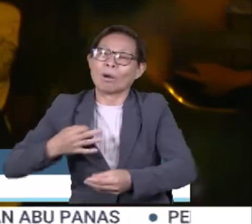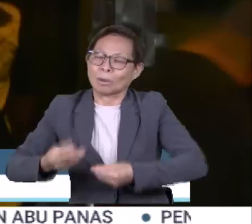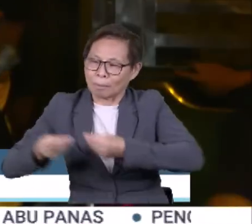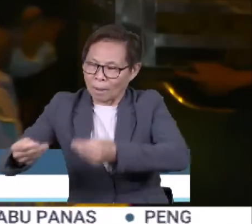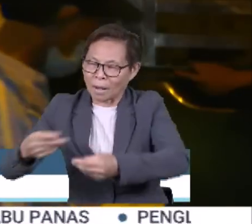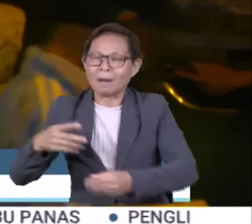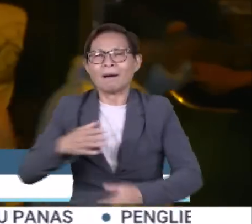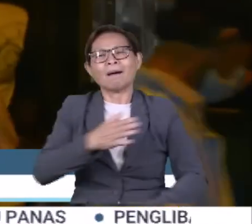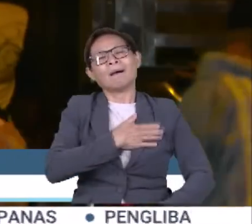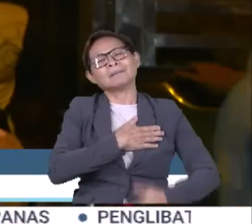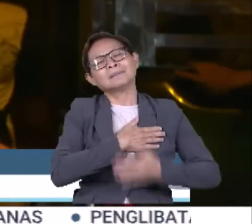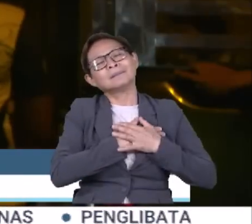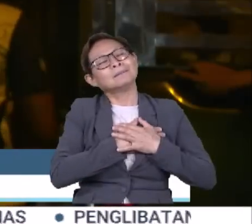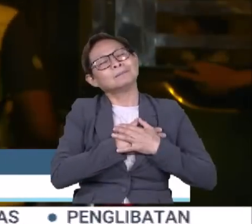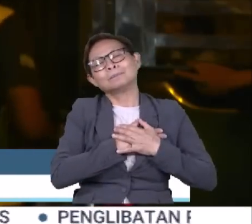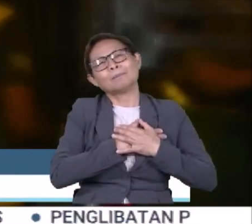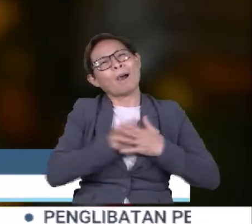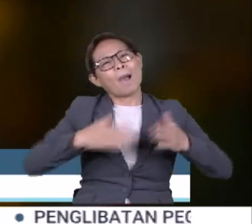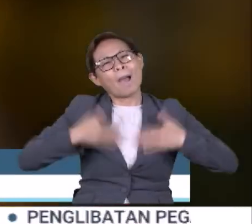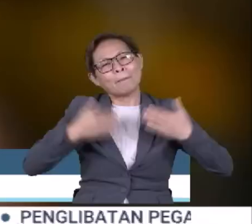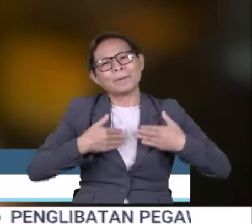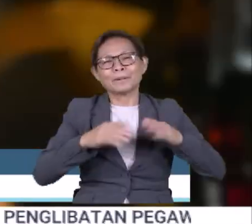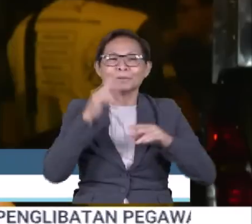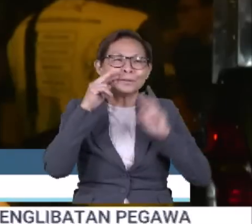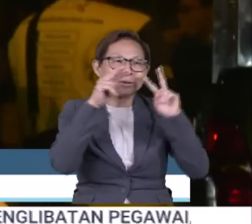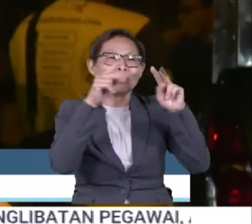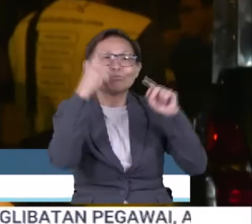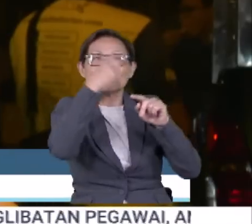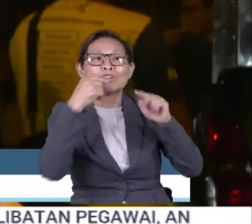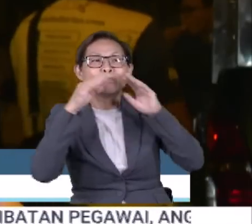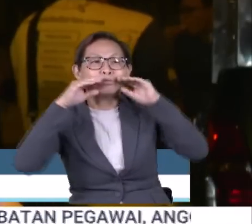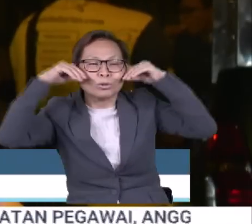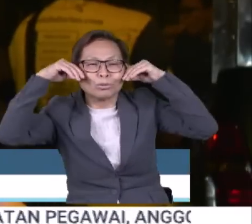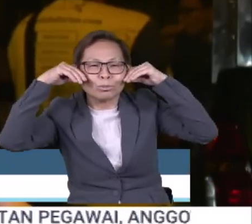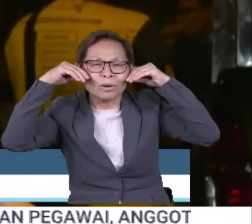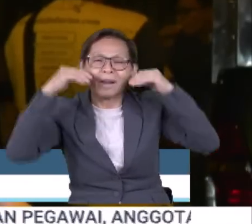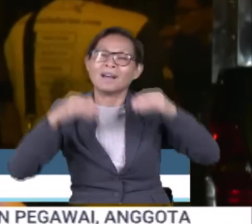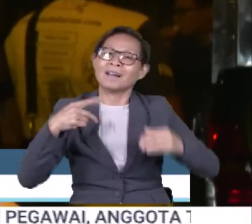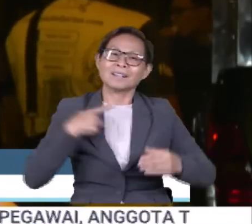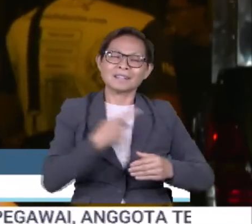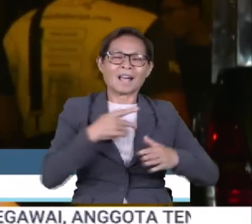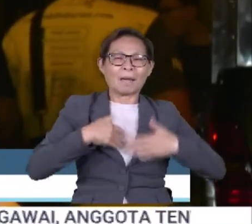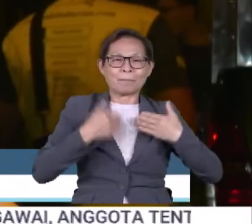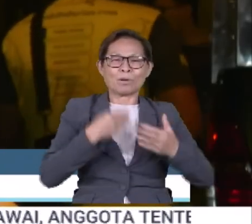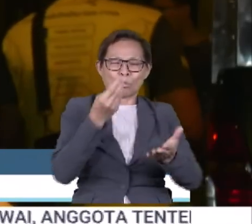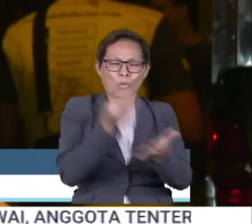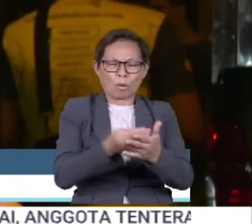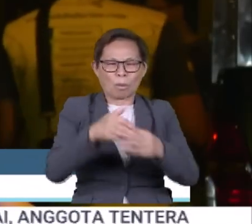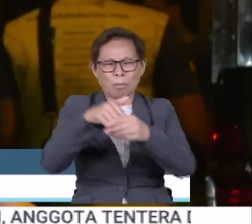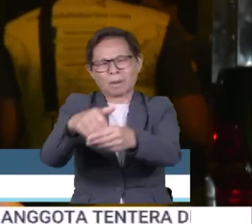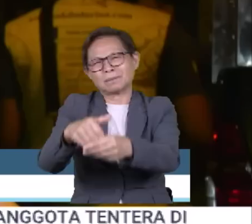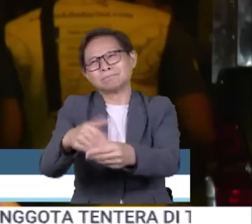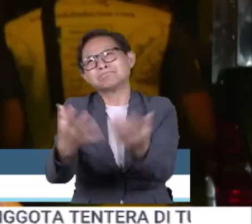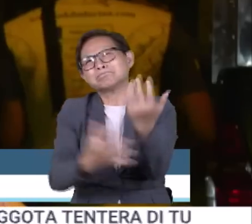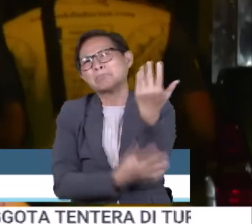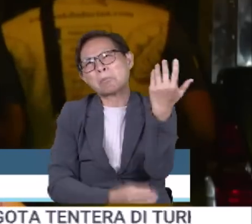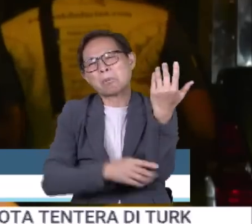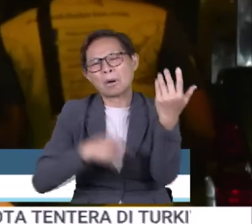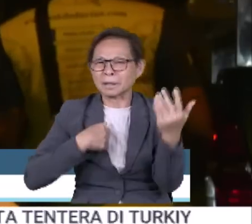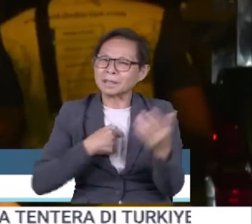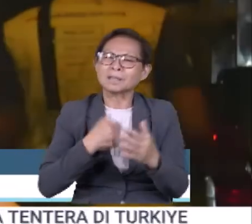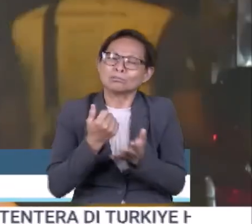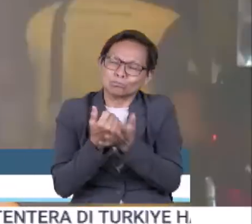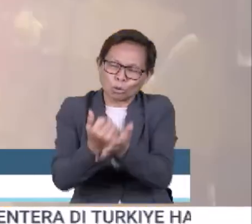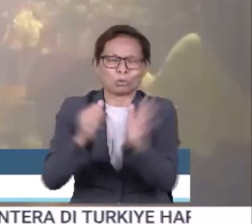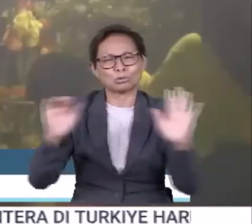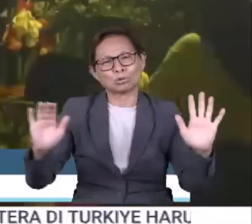kita gembira tengok dia orang senyum dengan hari nak raya ni kan. Kita nak bagi duit memang kita tak mampu. Kita mampu bagi tenaga je.